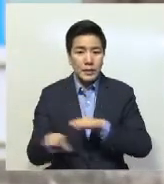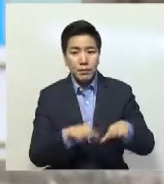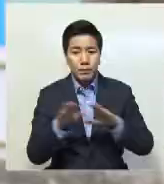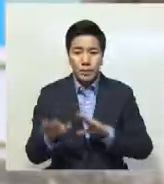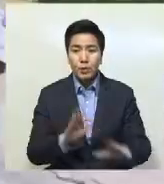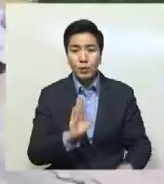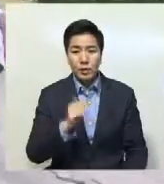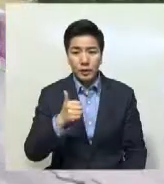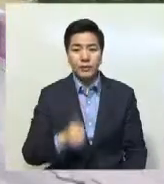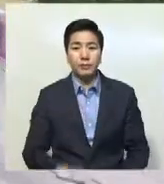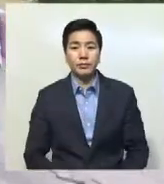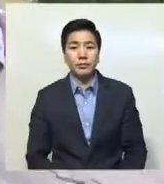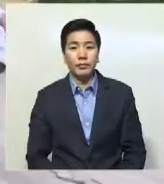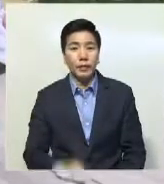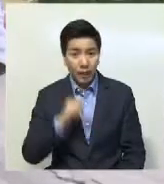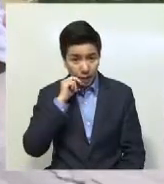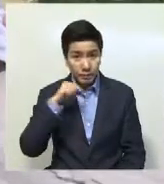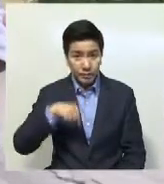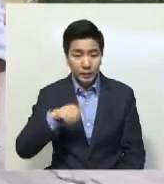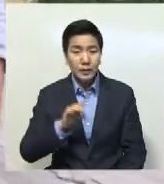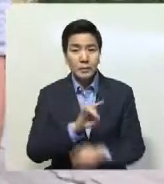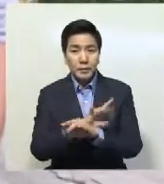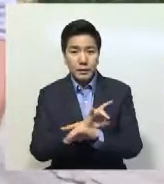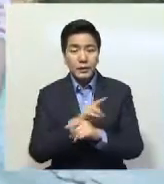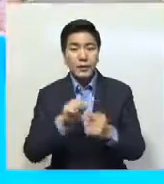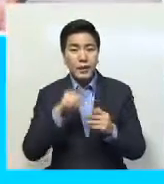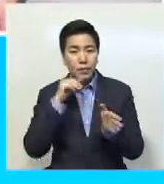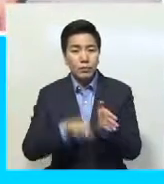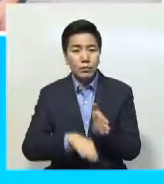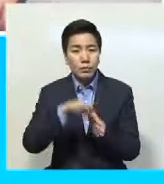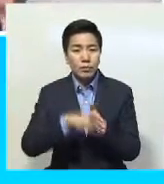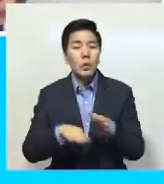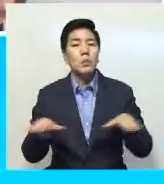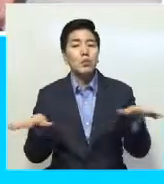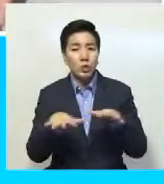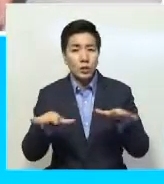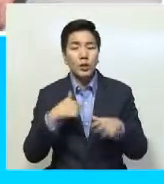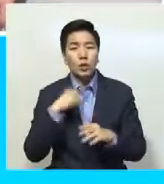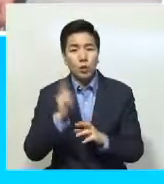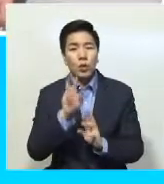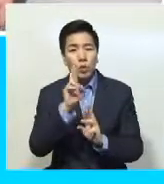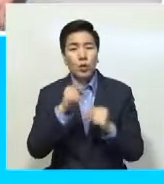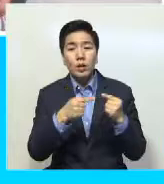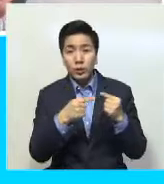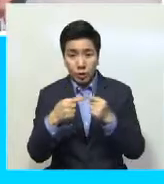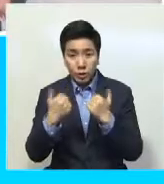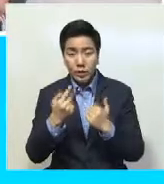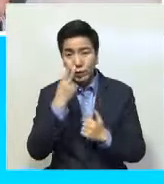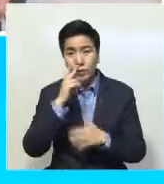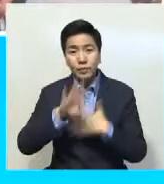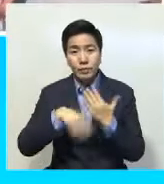ได ้สำหรับระดับน้ำที่แม่น้ำเพชรบุรีในขณะนี้นะครับยังอยู่ในระดับที่ปกติครับแต่ก็ยังคงต้องเฝ้าระวังกันต่อไป